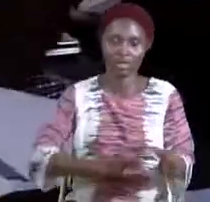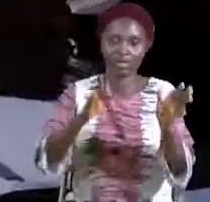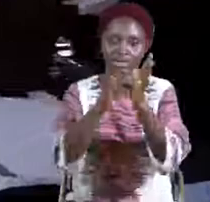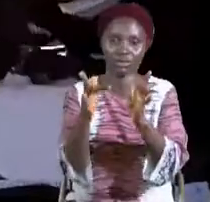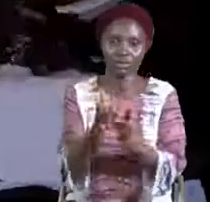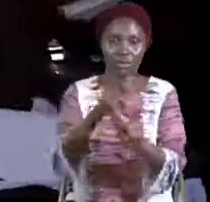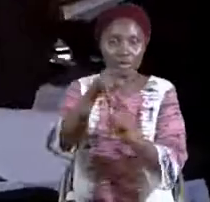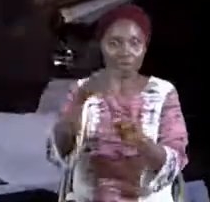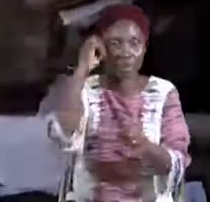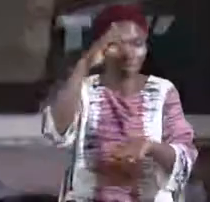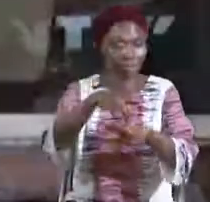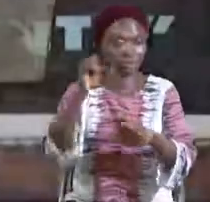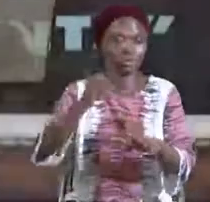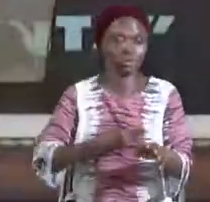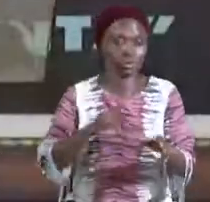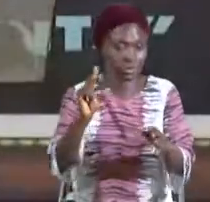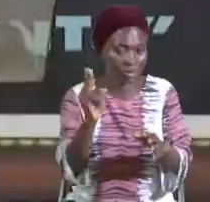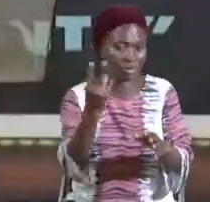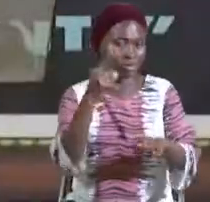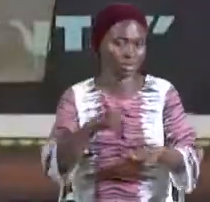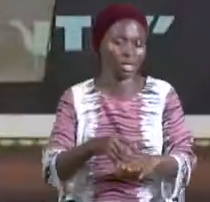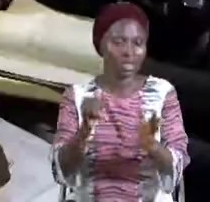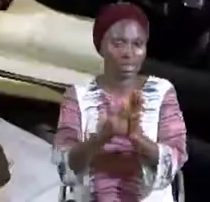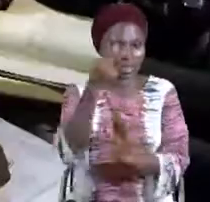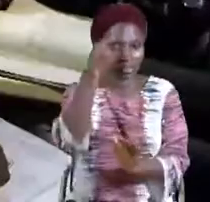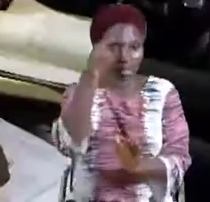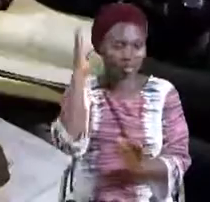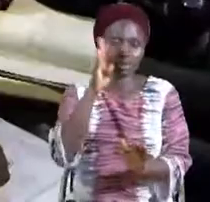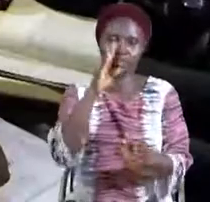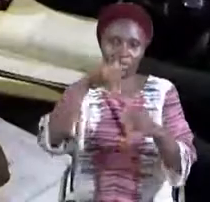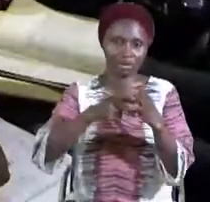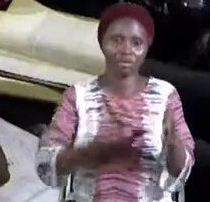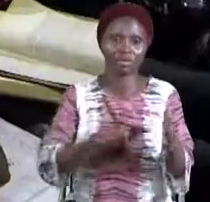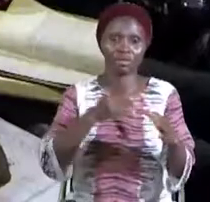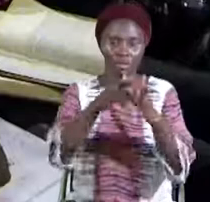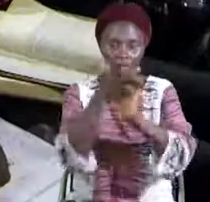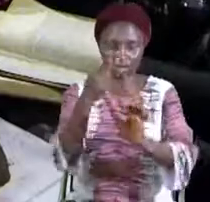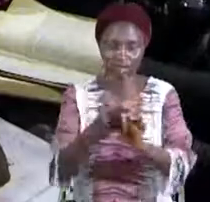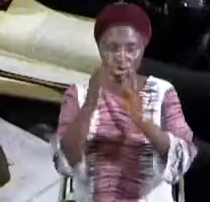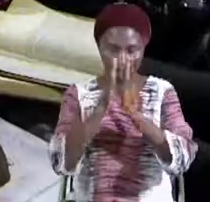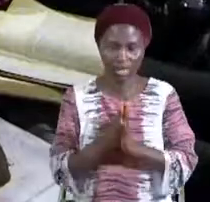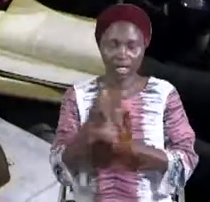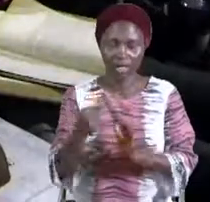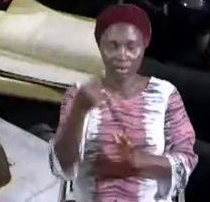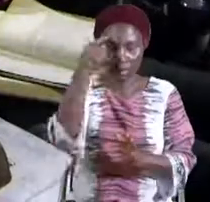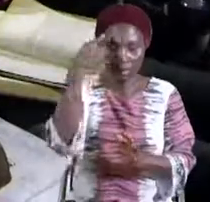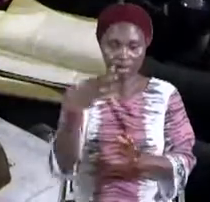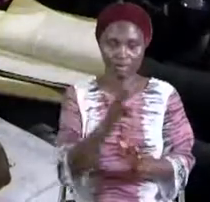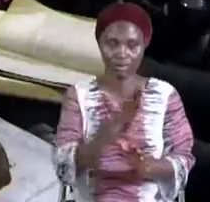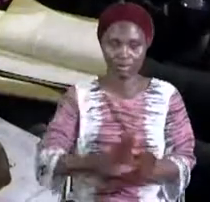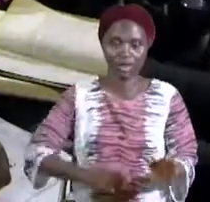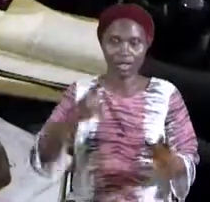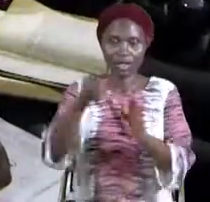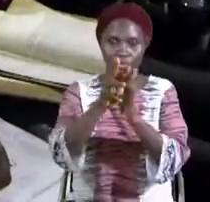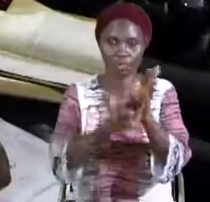Quand il nous touche encore la seconde fois, cette pensée sera en nous. La pensée de Christ, la volonté